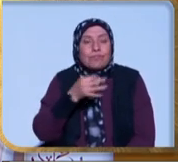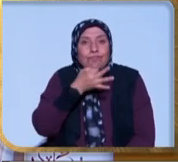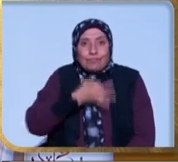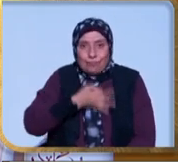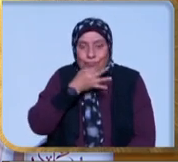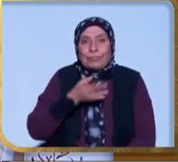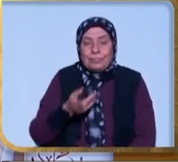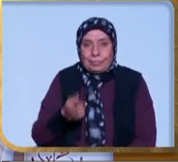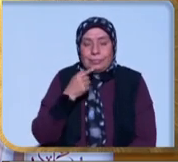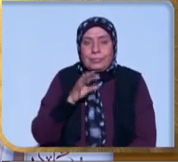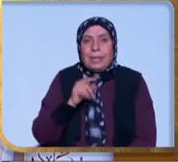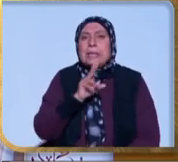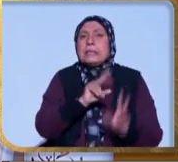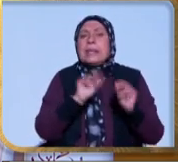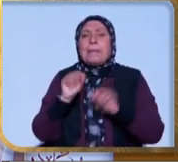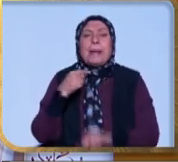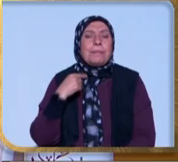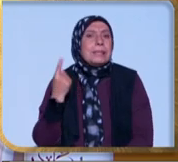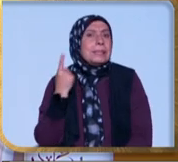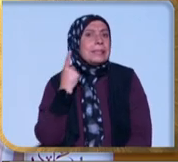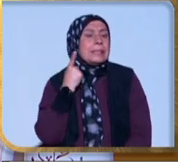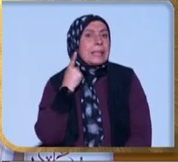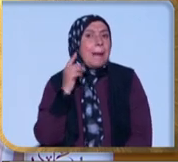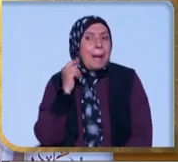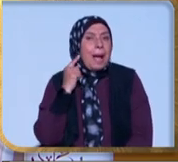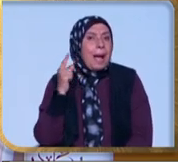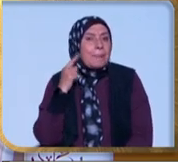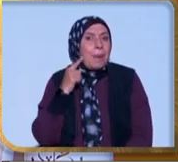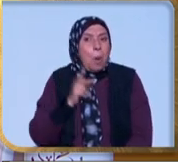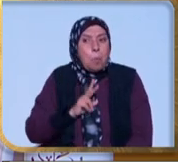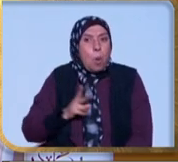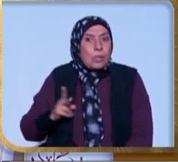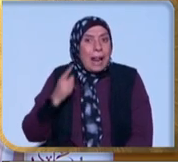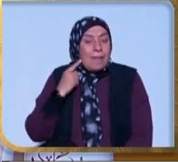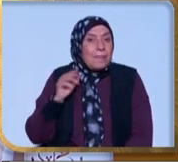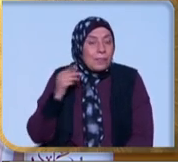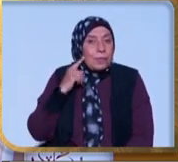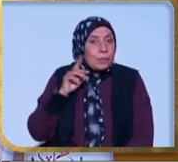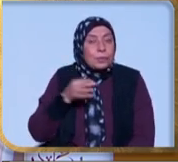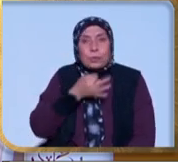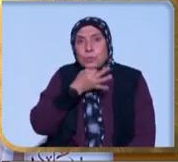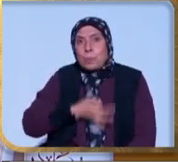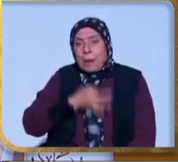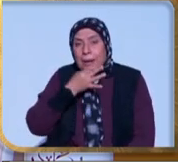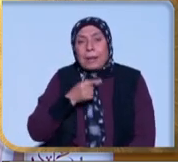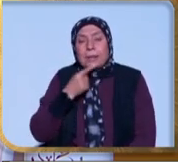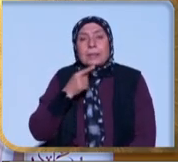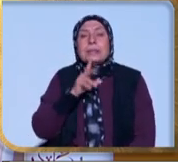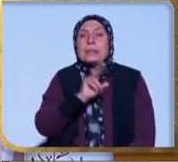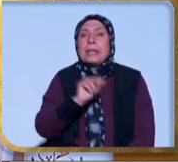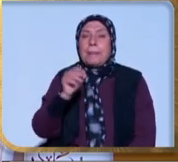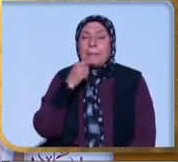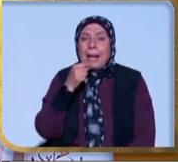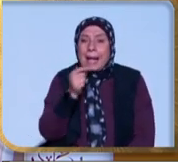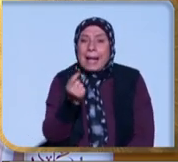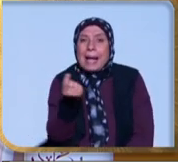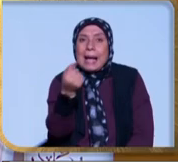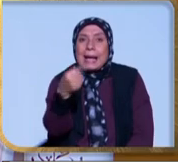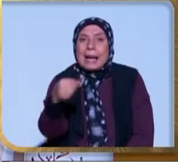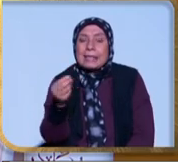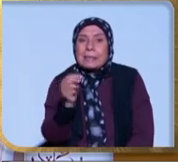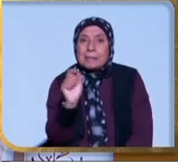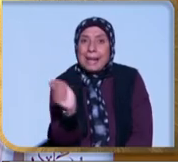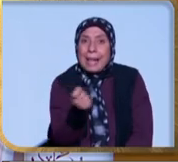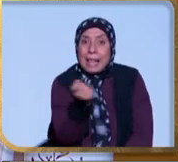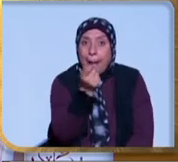ما أصوات القرآن معجزة، كذلك الرسم القرآني ده علم كبير جدا وهو معجز